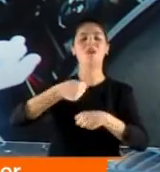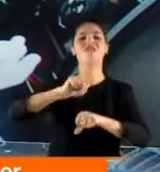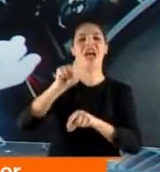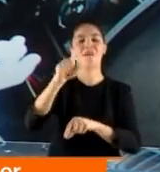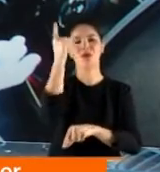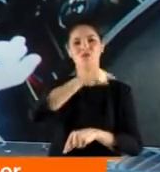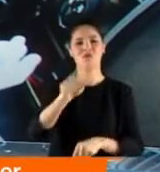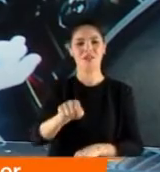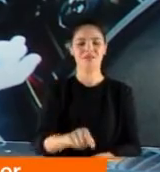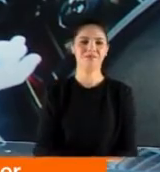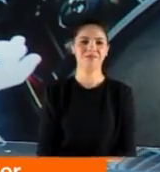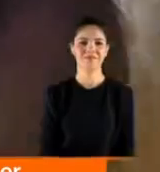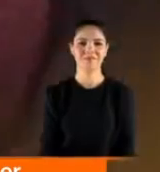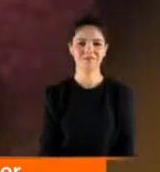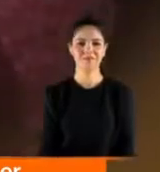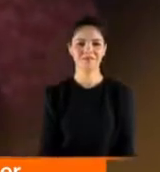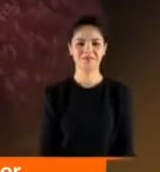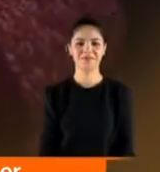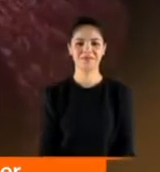için.